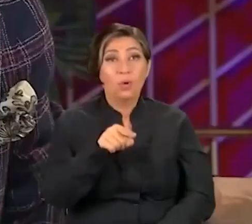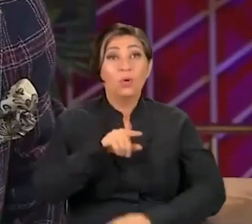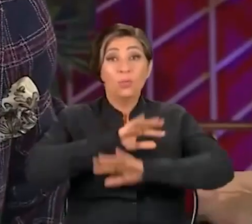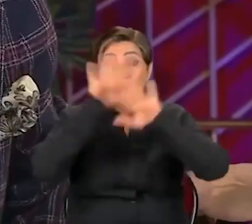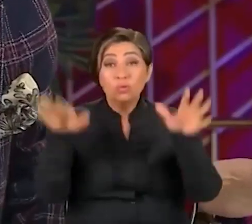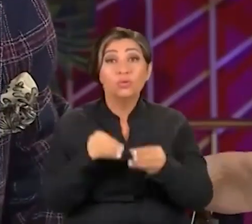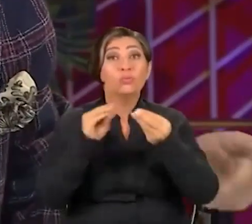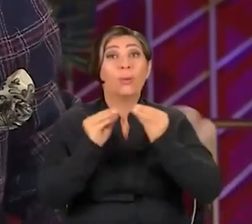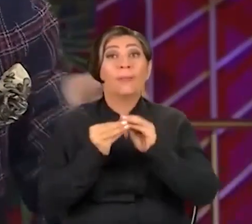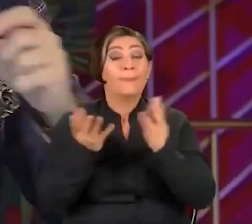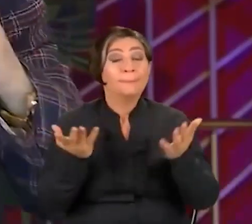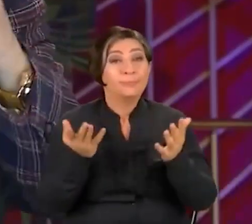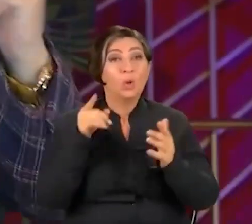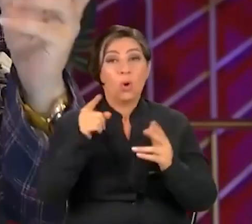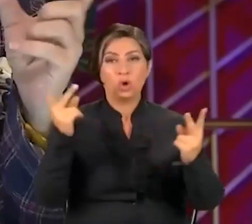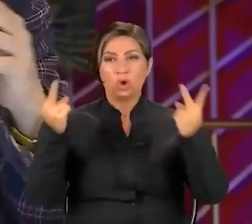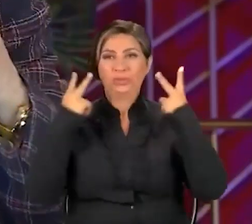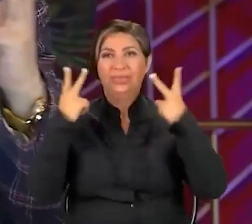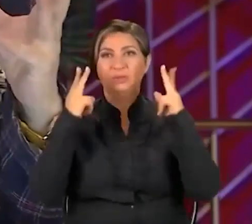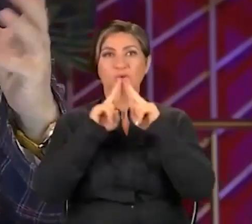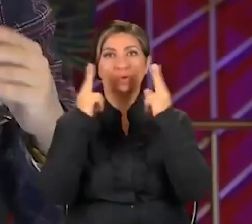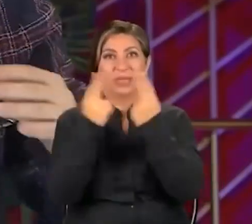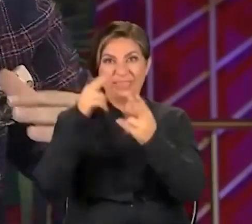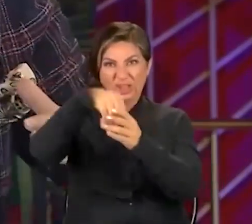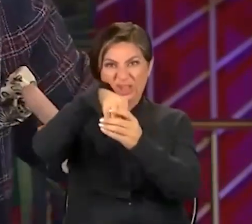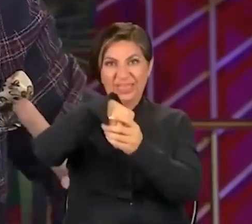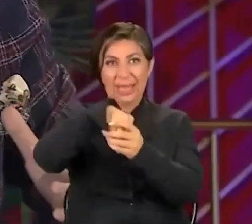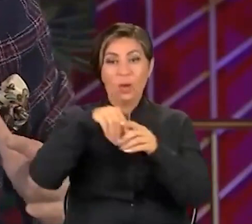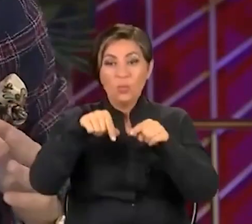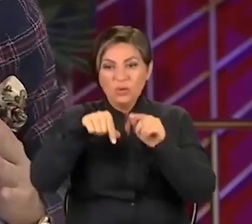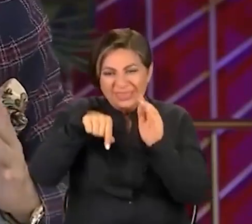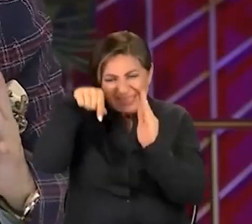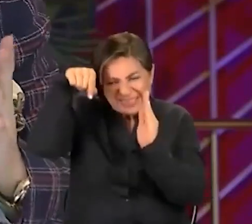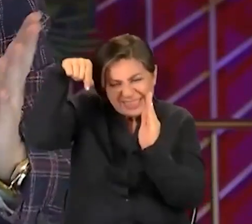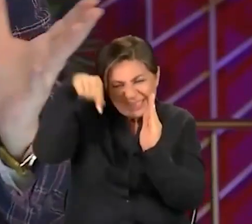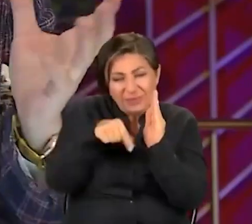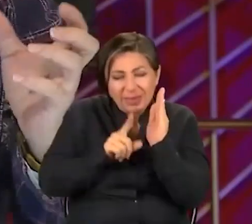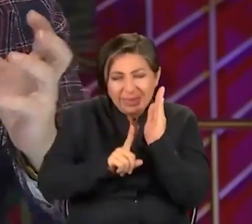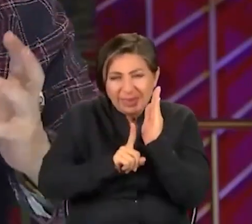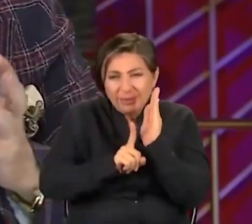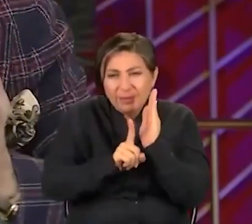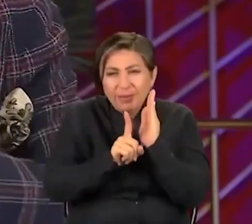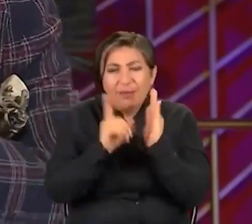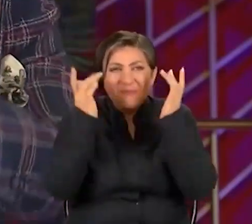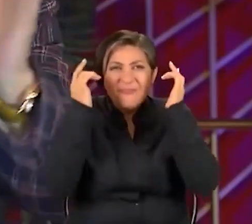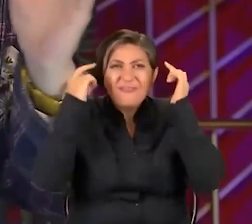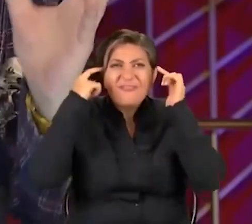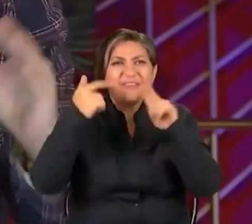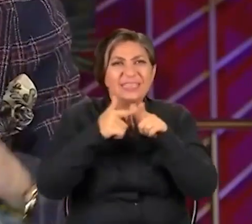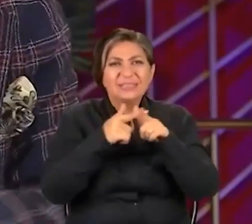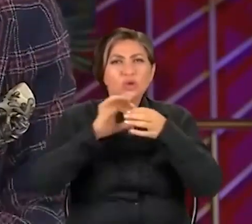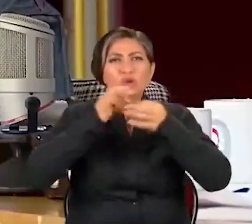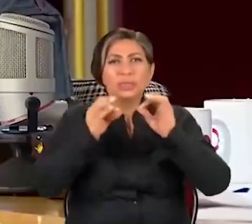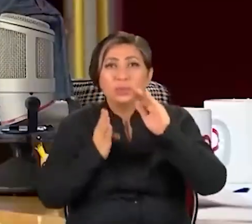Bütün mesele o gösterişli dünyanın içine bu dipten gelen felsefeyi, bu dipten gelen